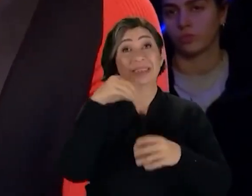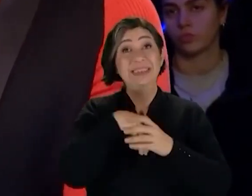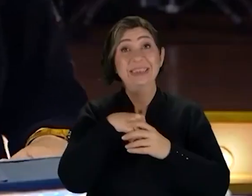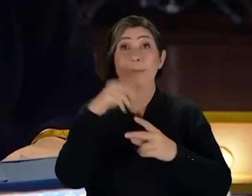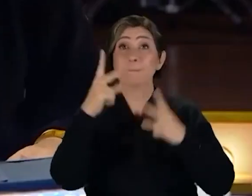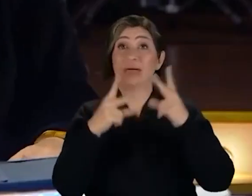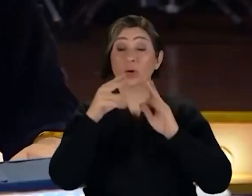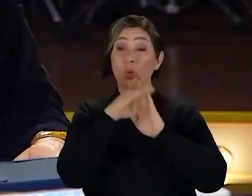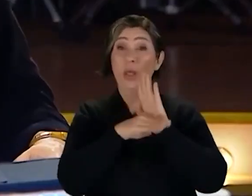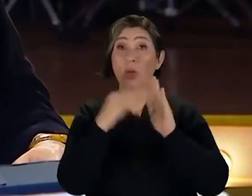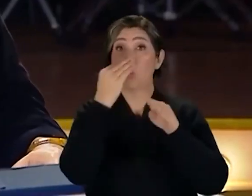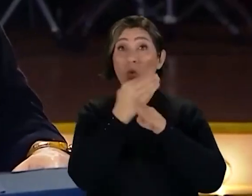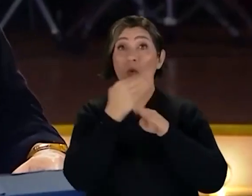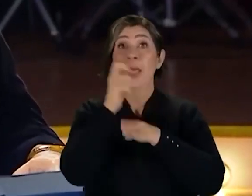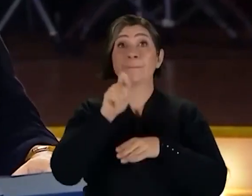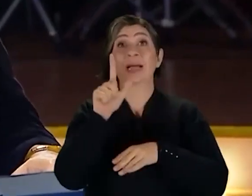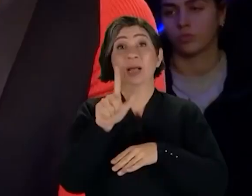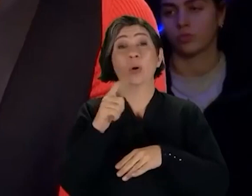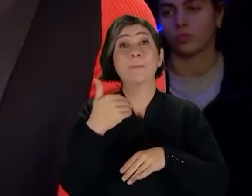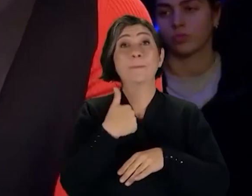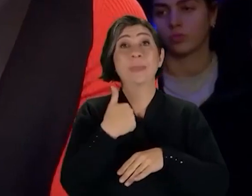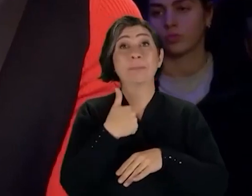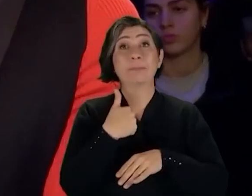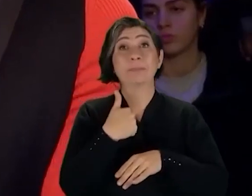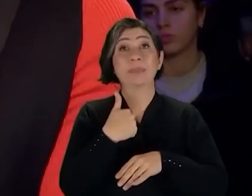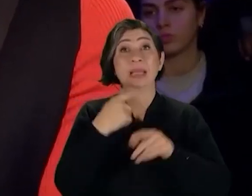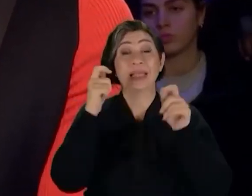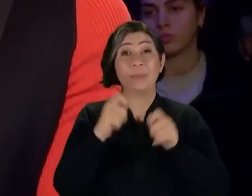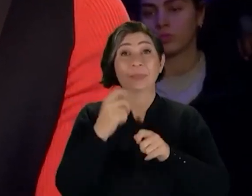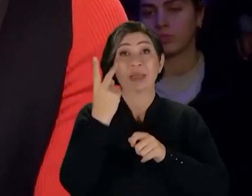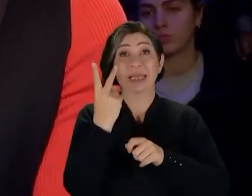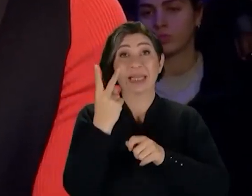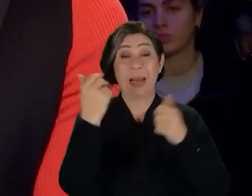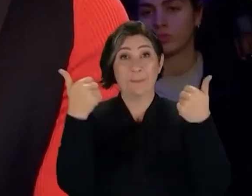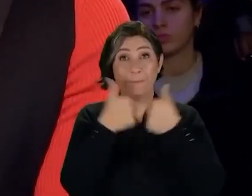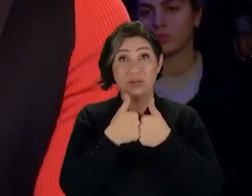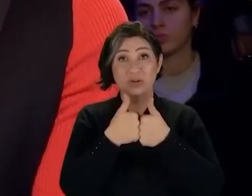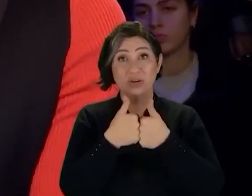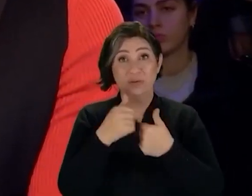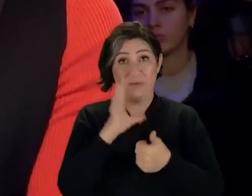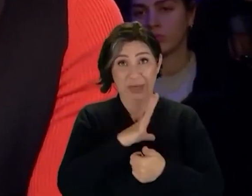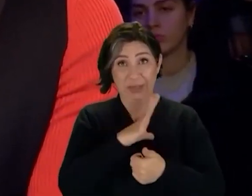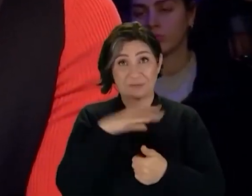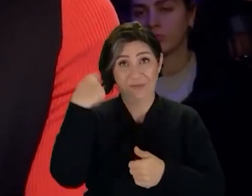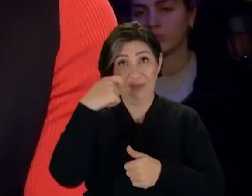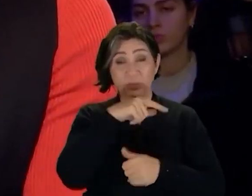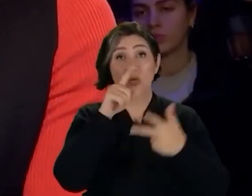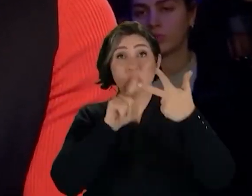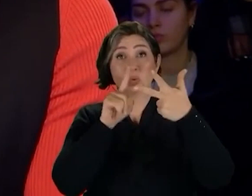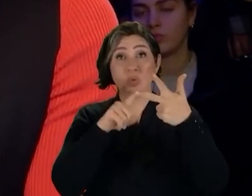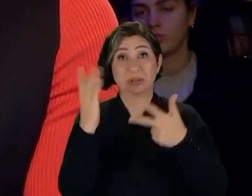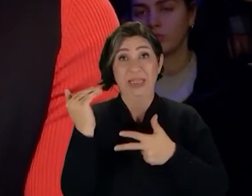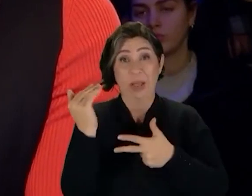için bazı şeyleri de kuralına uygun yapmak gerekiyor Ee benim yaptığım iki tane maç vardı filmde şimdi